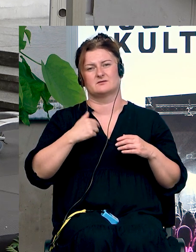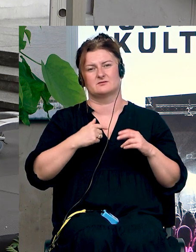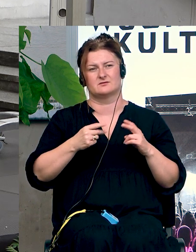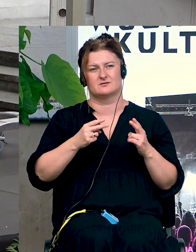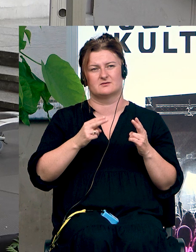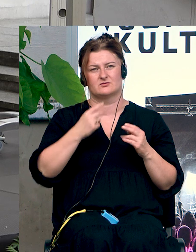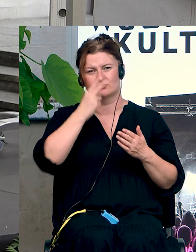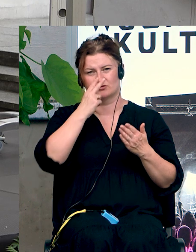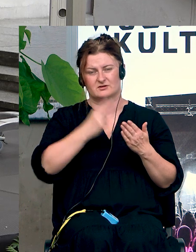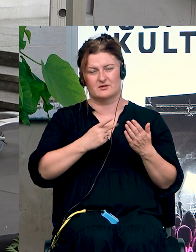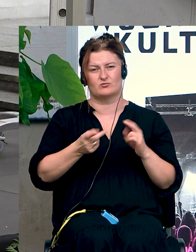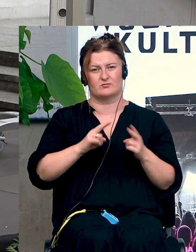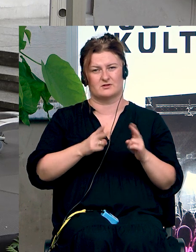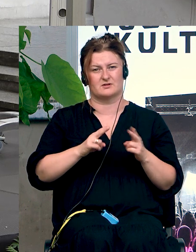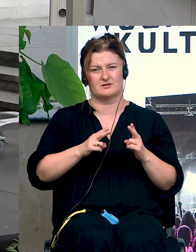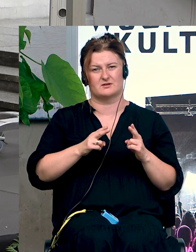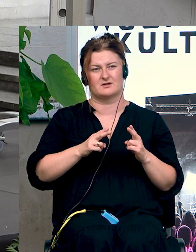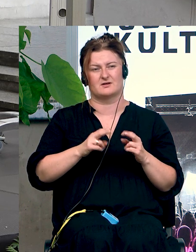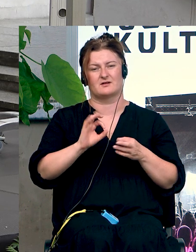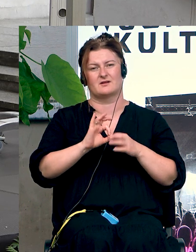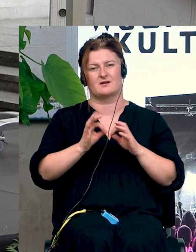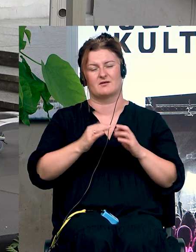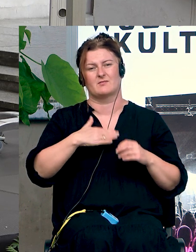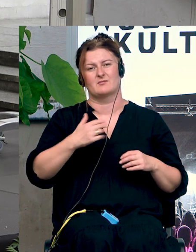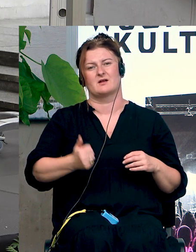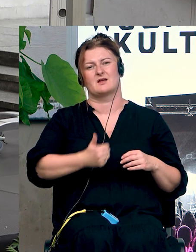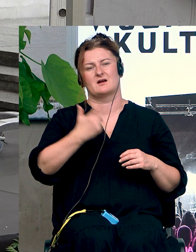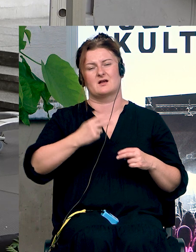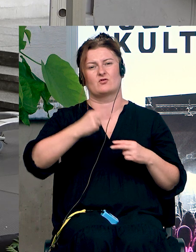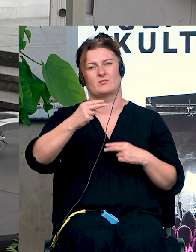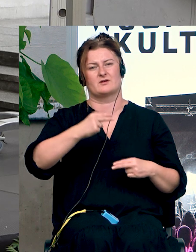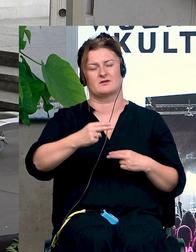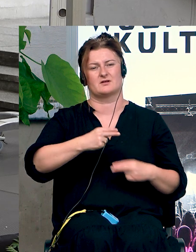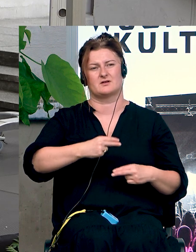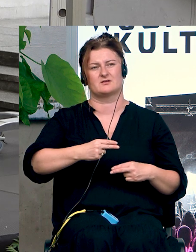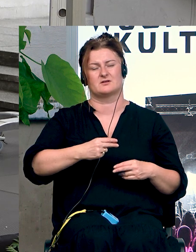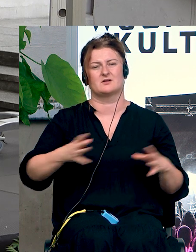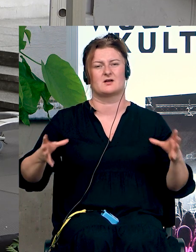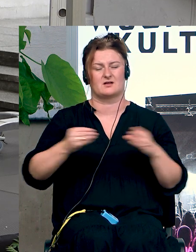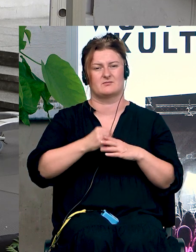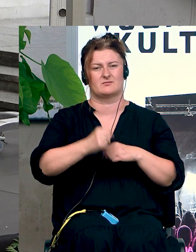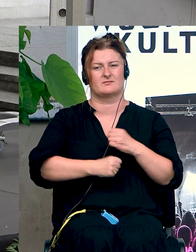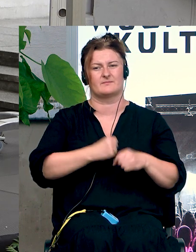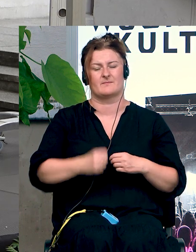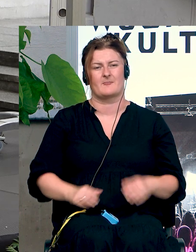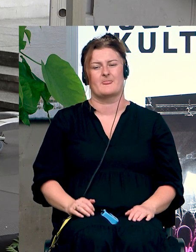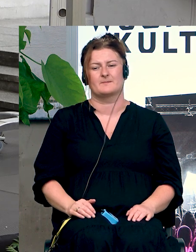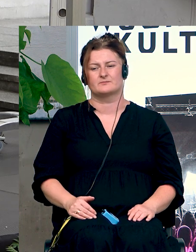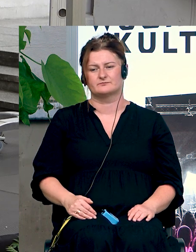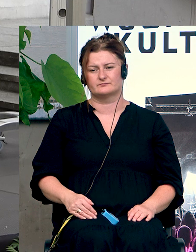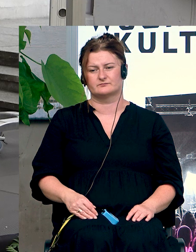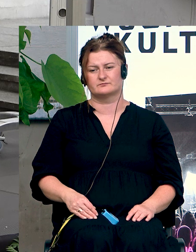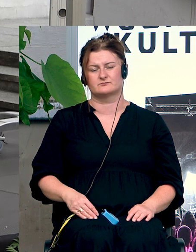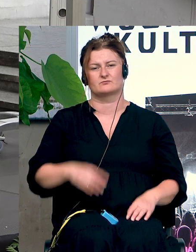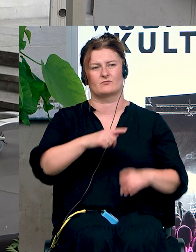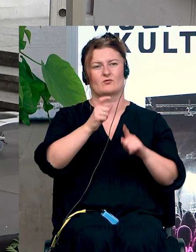переклад і навіть маю кілька коментарів, і ми разом із ним працюємо. А то таке слово,